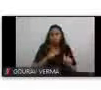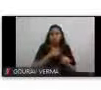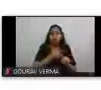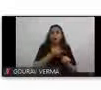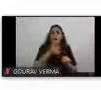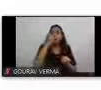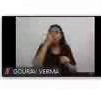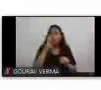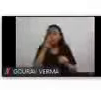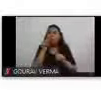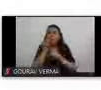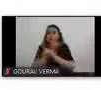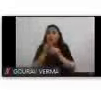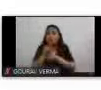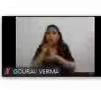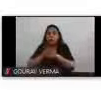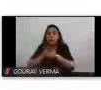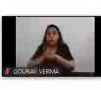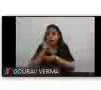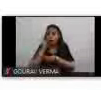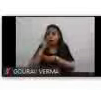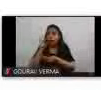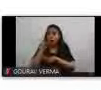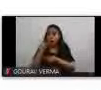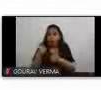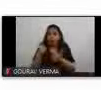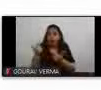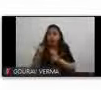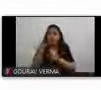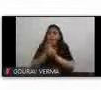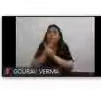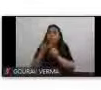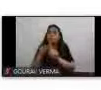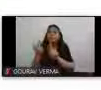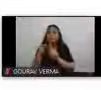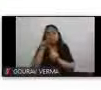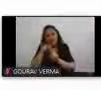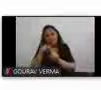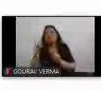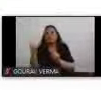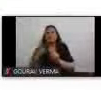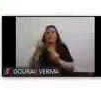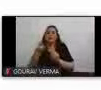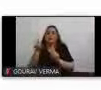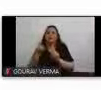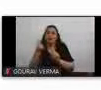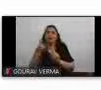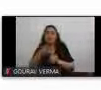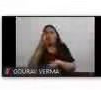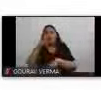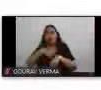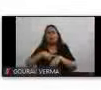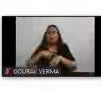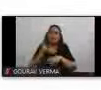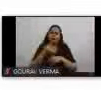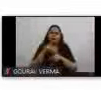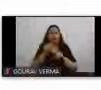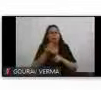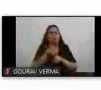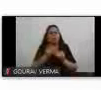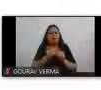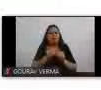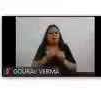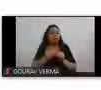assessment द्वारा हम कर सकते हैं। और functional vision assessment एक time में करके बंद नहीं कर सकते, इसको